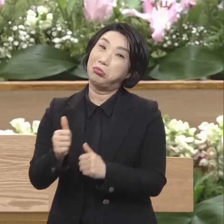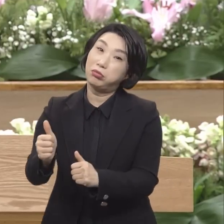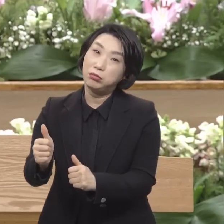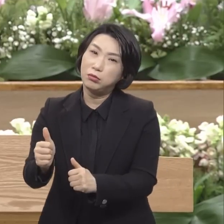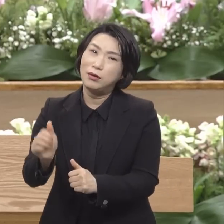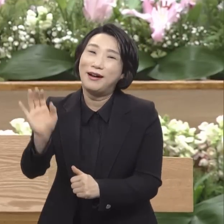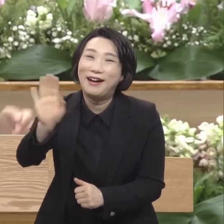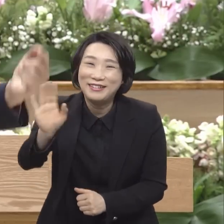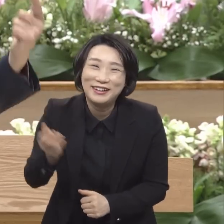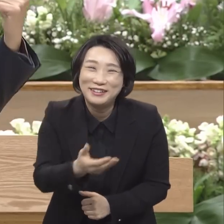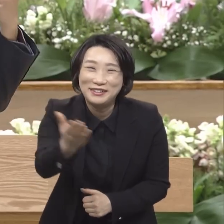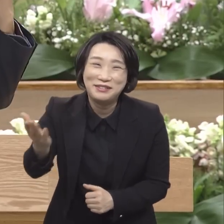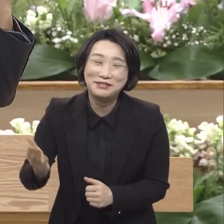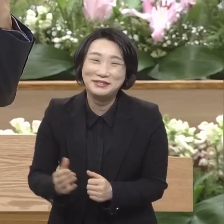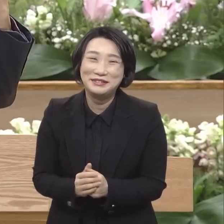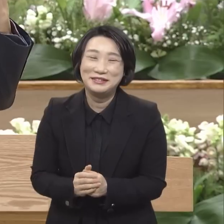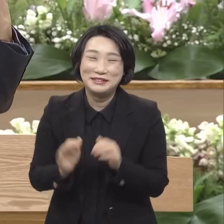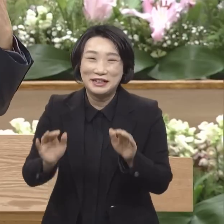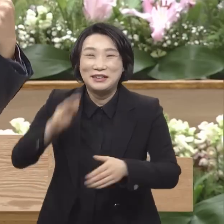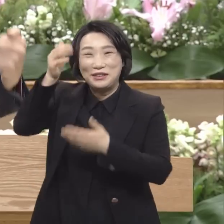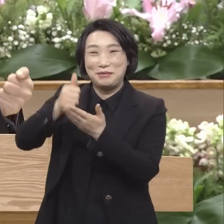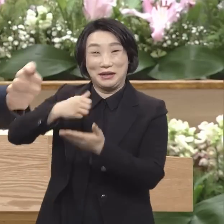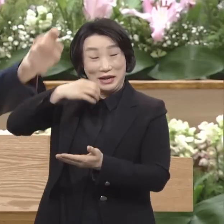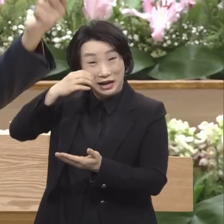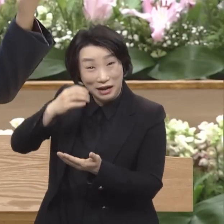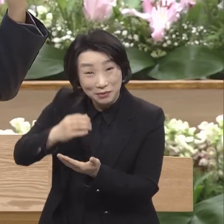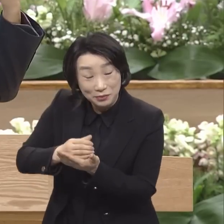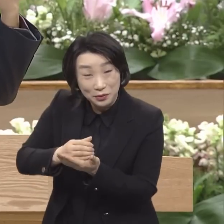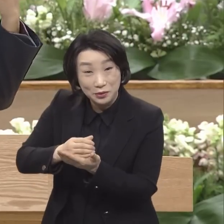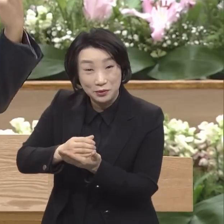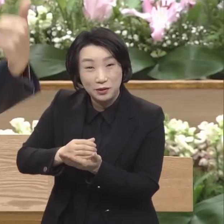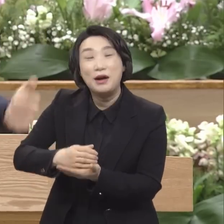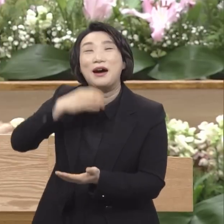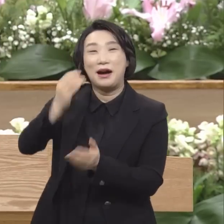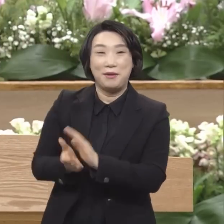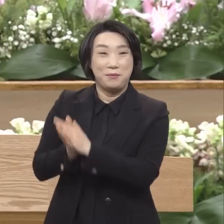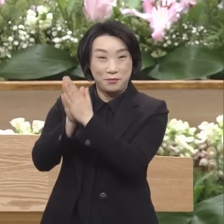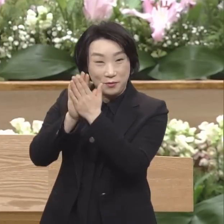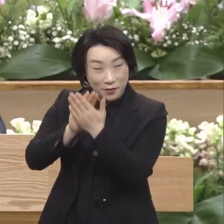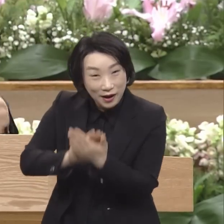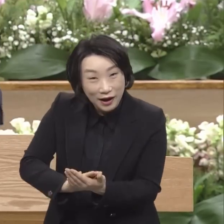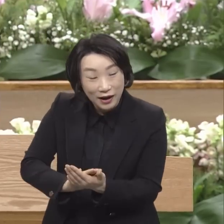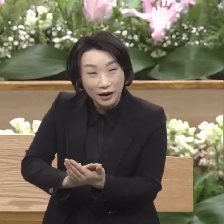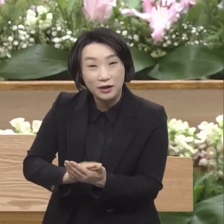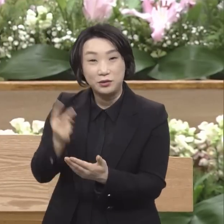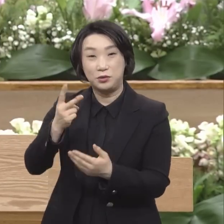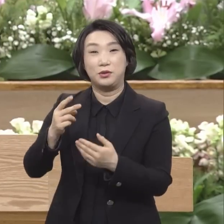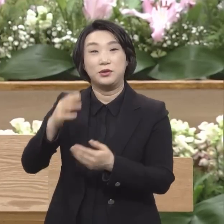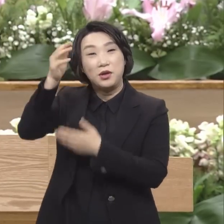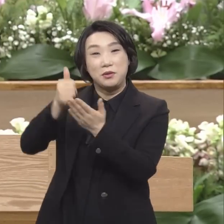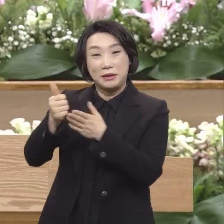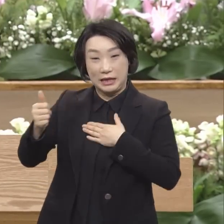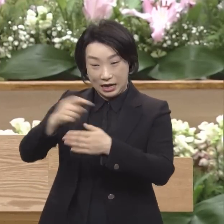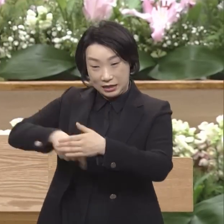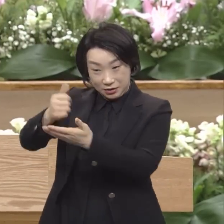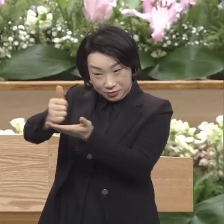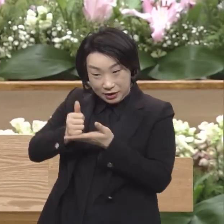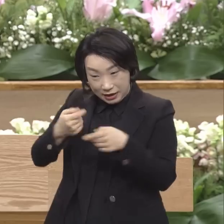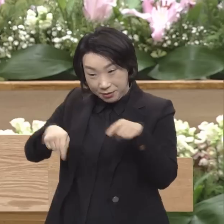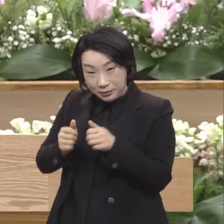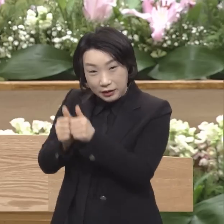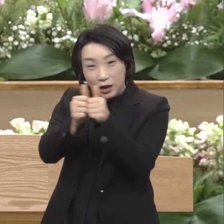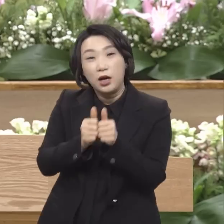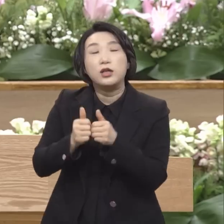얘기가 아니라 성령의 감동과 감화와 내주하셔서